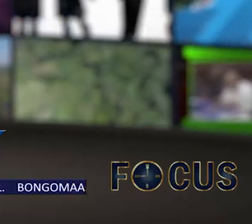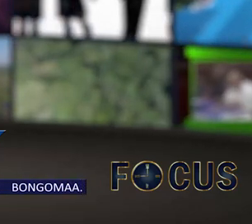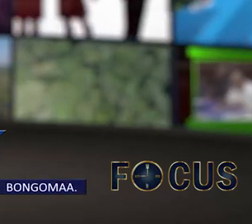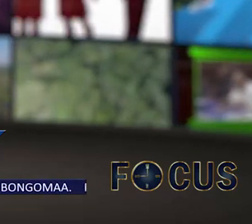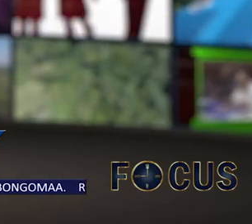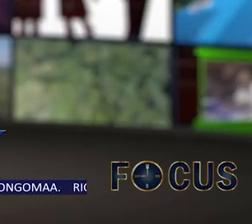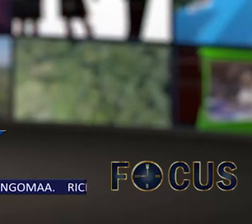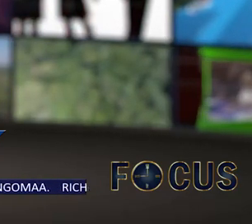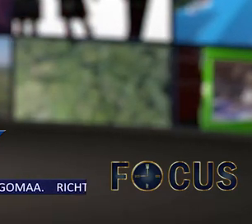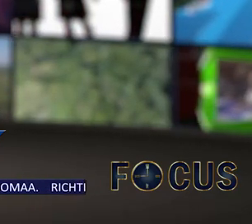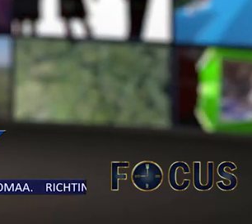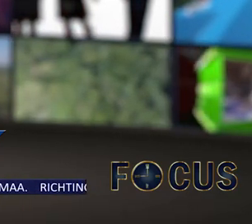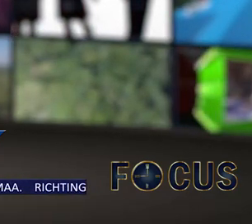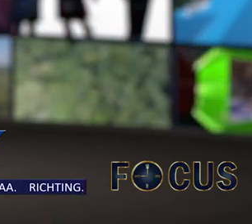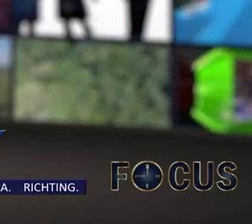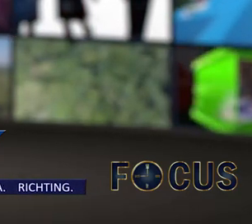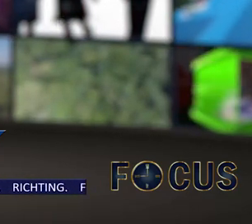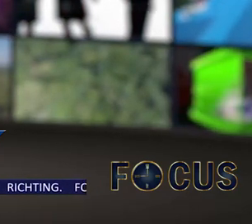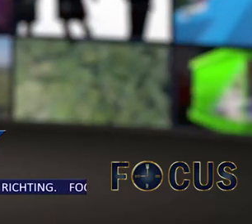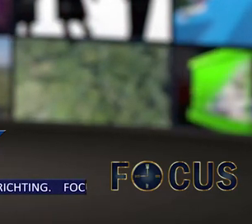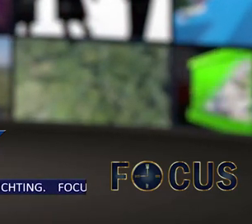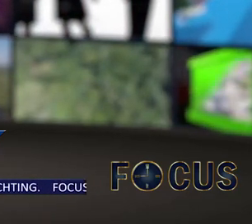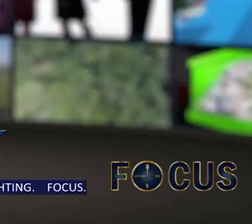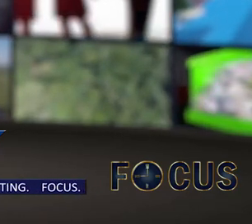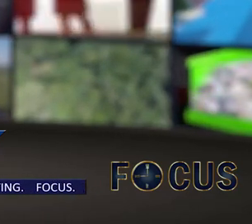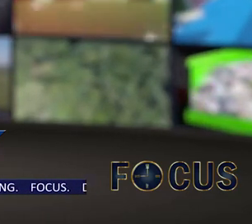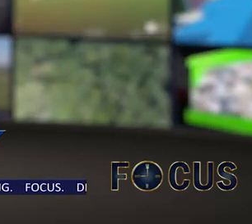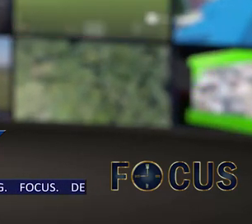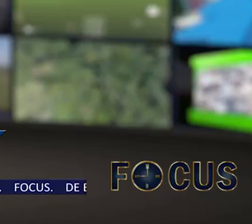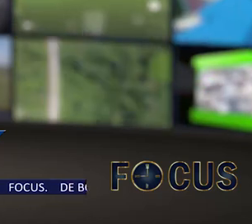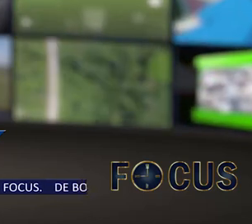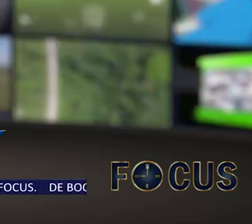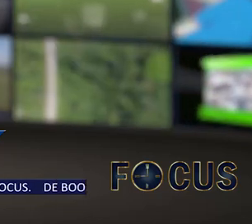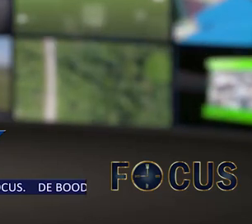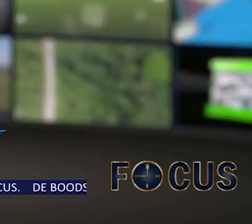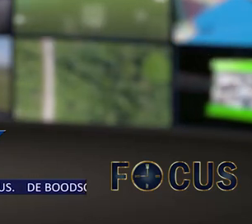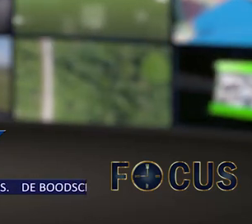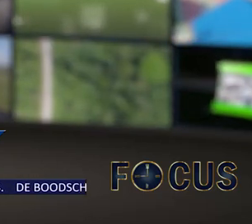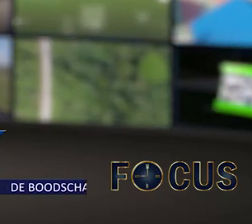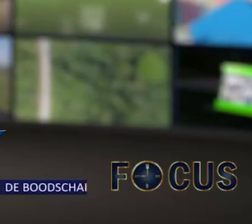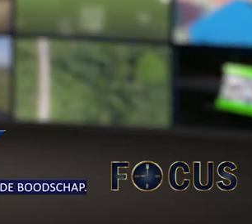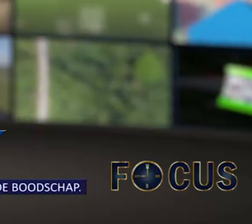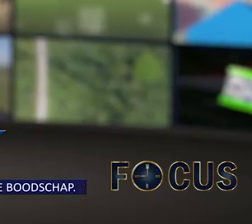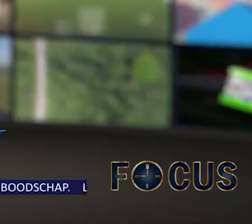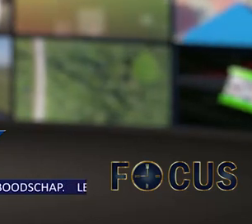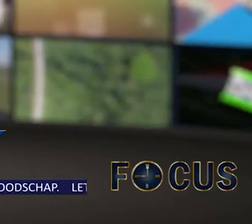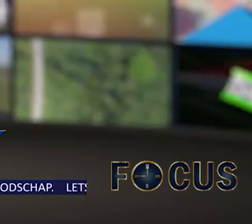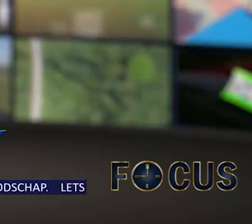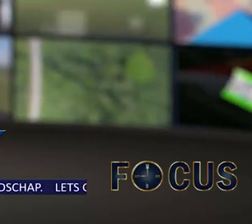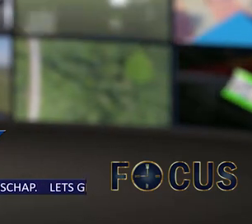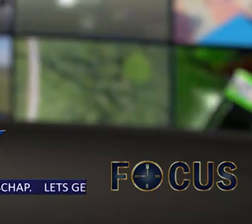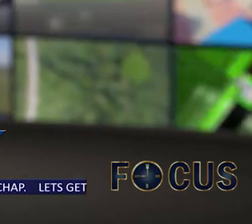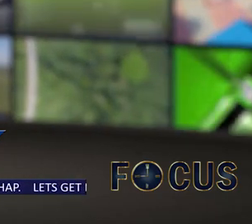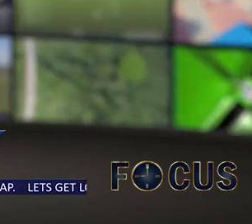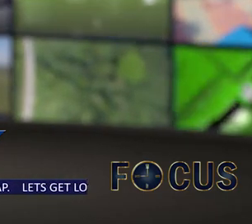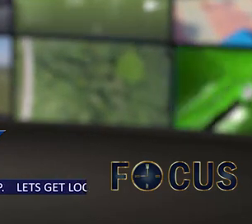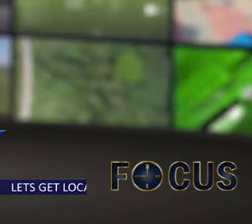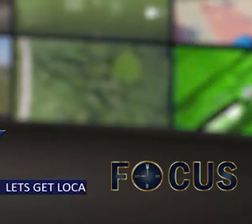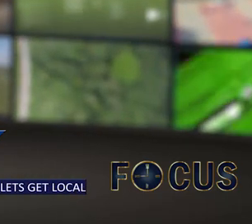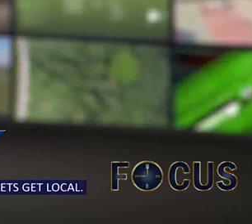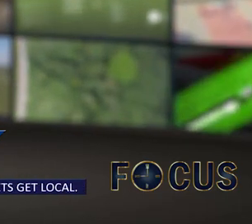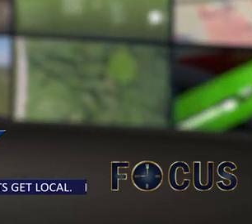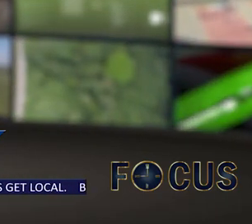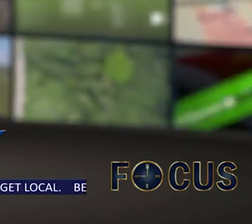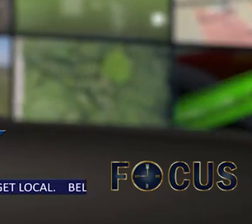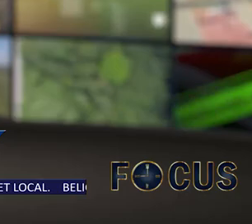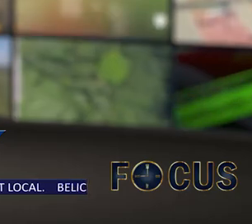aangepakt. Tijdens een persconferentie in de Congreshal is vanuit het Outbreak Management Control ingegaan op de recente ontwikkelingen in de